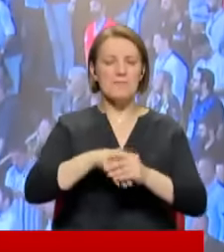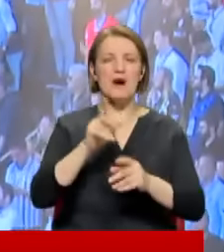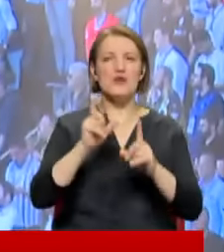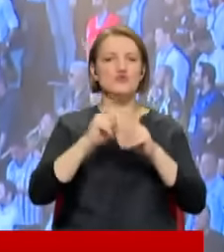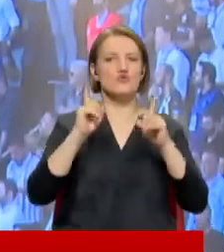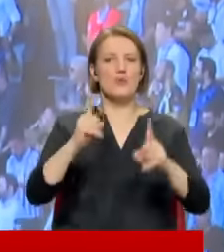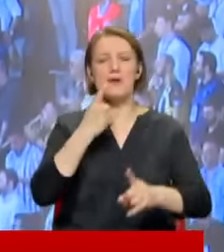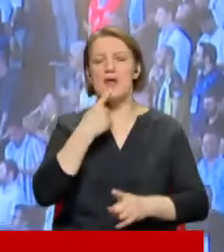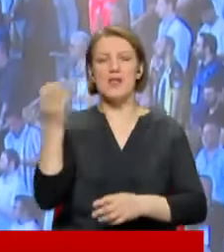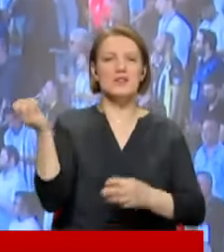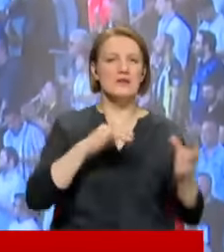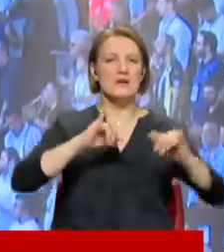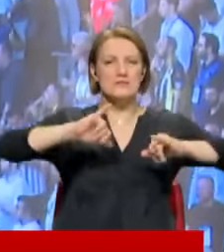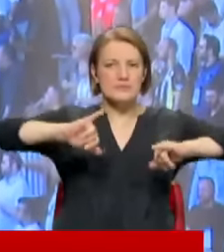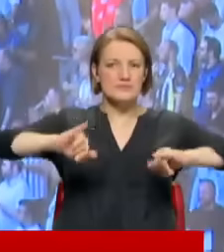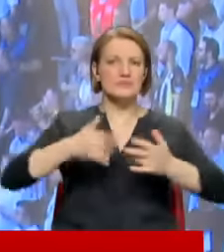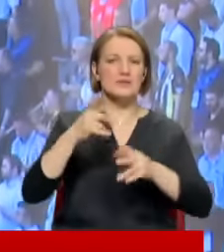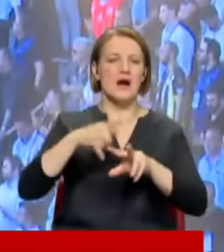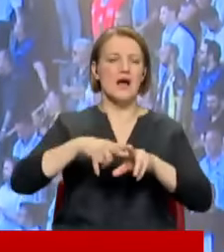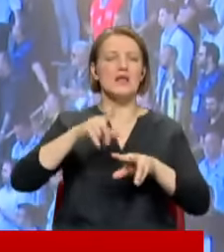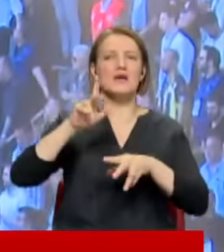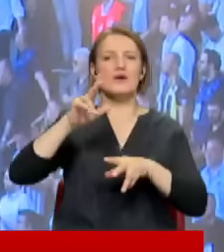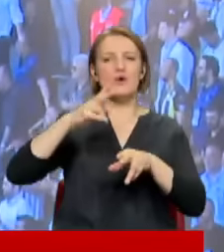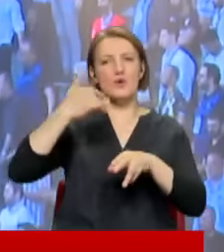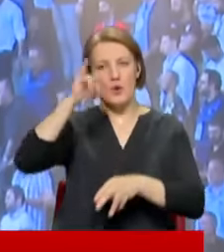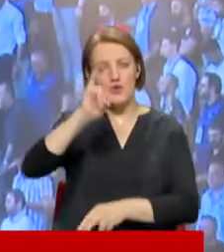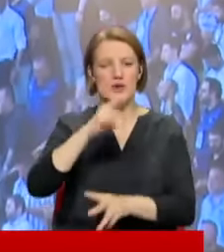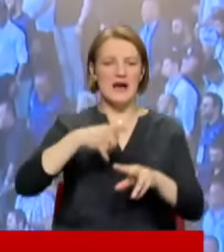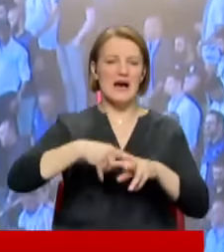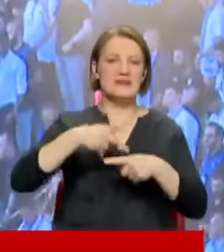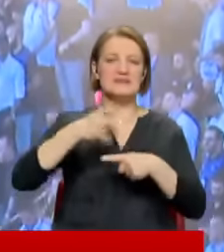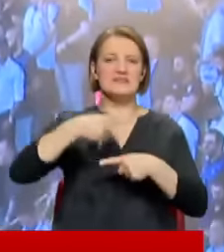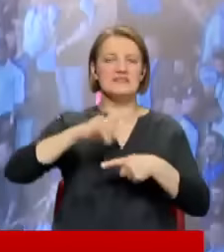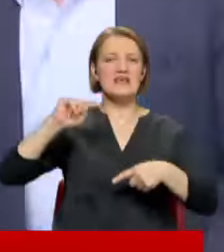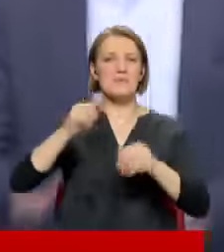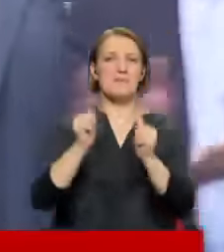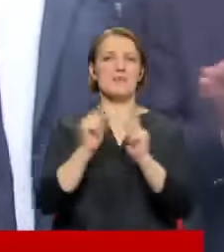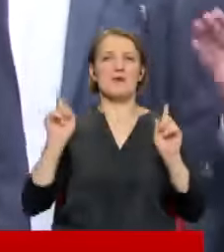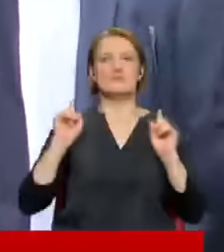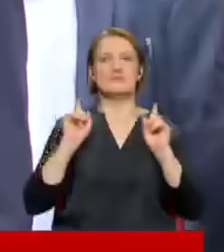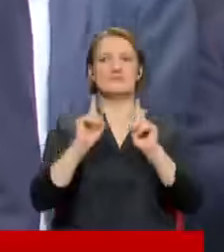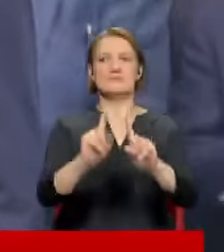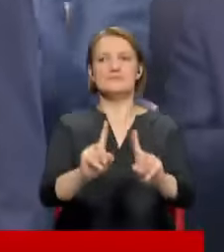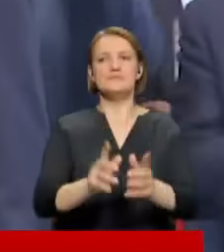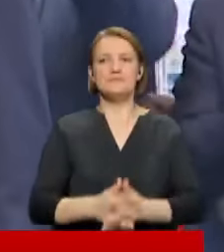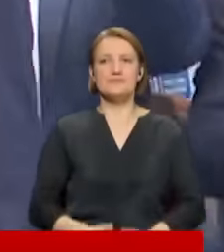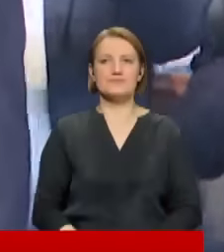sözlerle birbirine yüklenen iki isim Ali Koç ve Aziz Yıldırım sahneye birlikte çıktı.